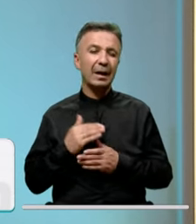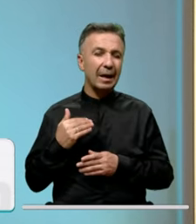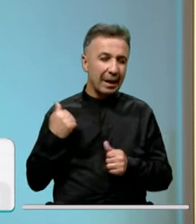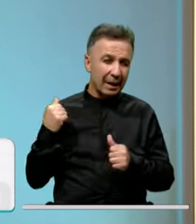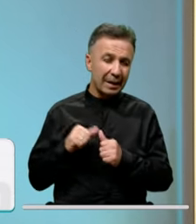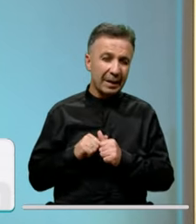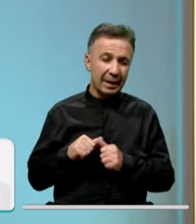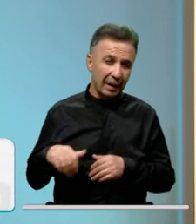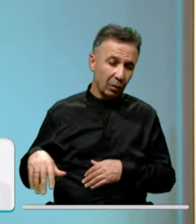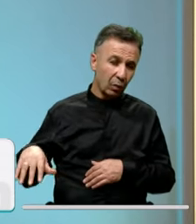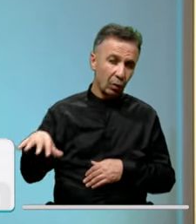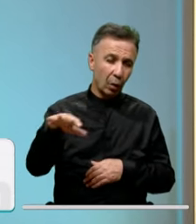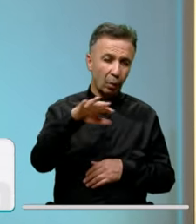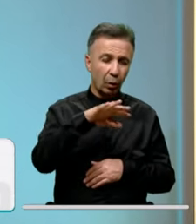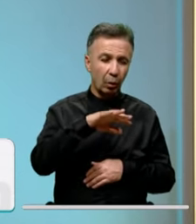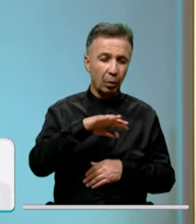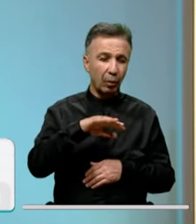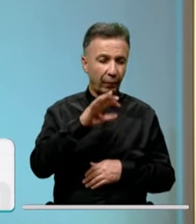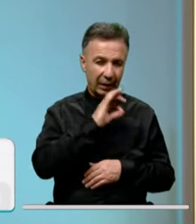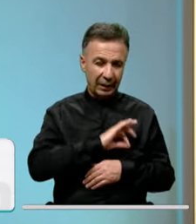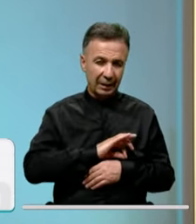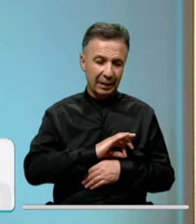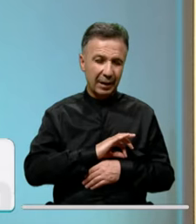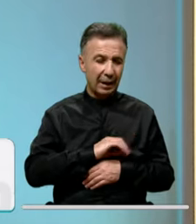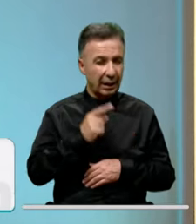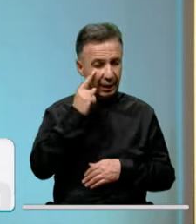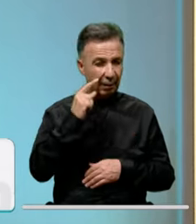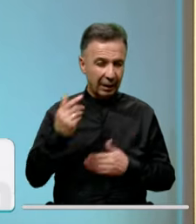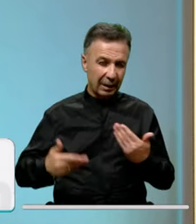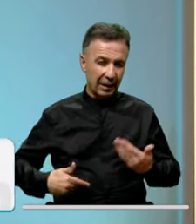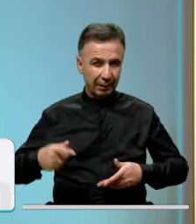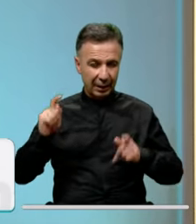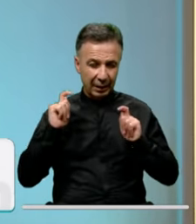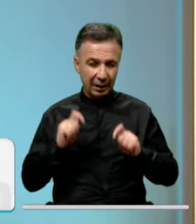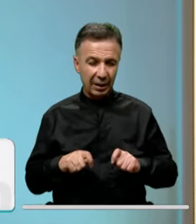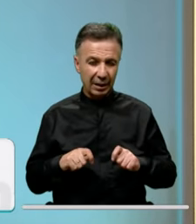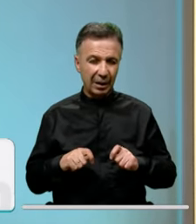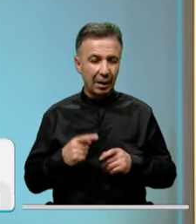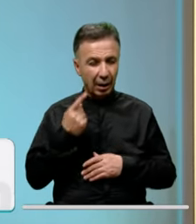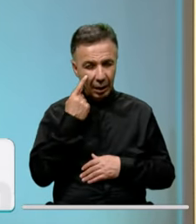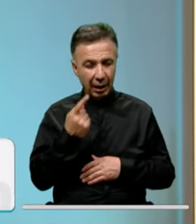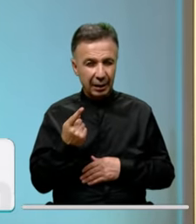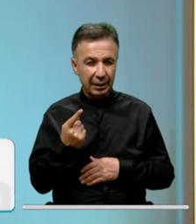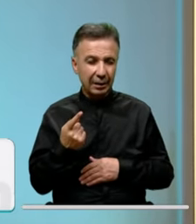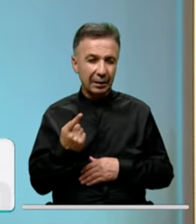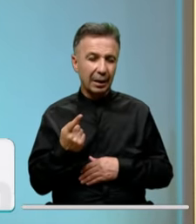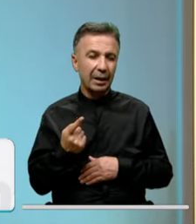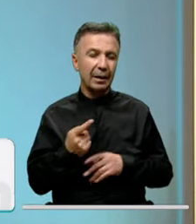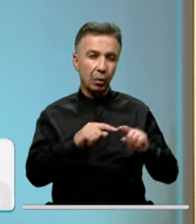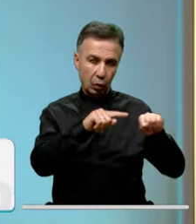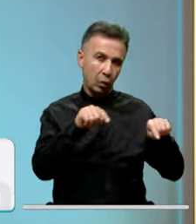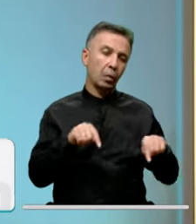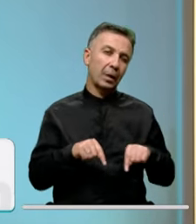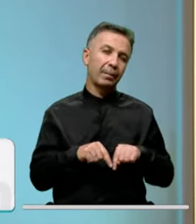yararına, kamu hukukuna, topluma hizmet edecek bir hayır kuruluşuna, bir hayır kurumuna,